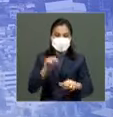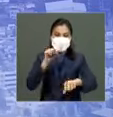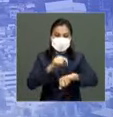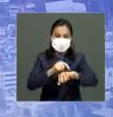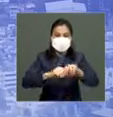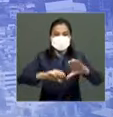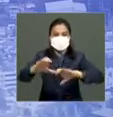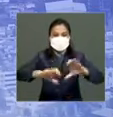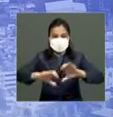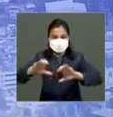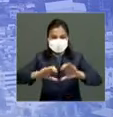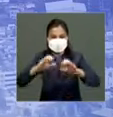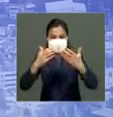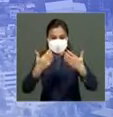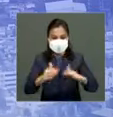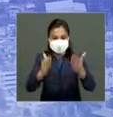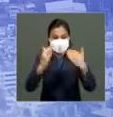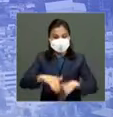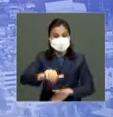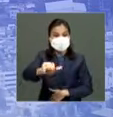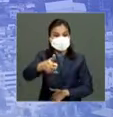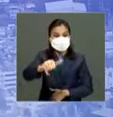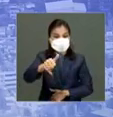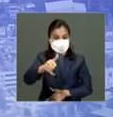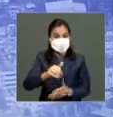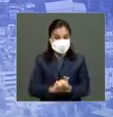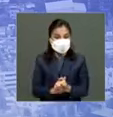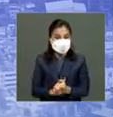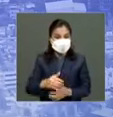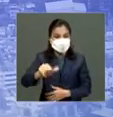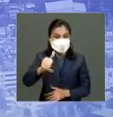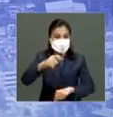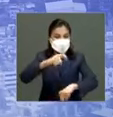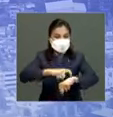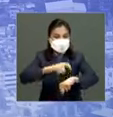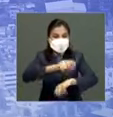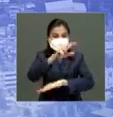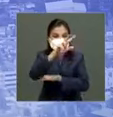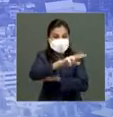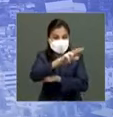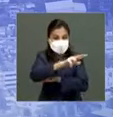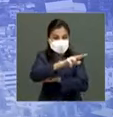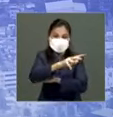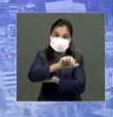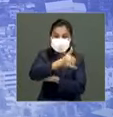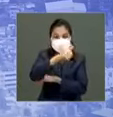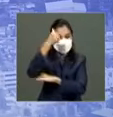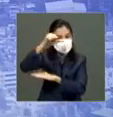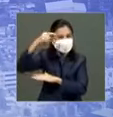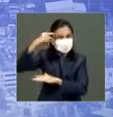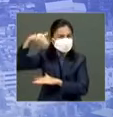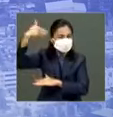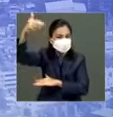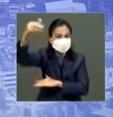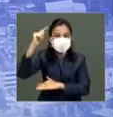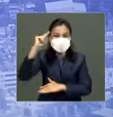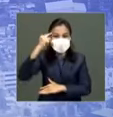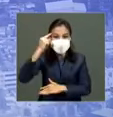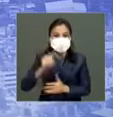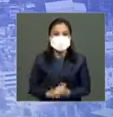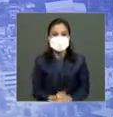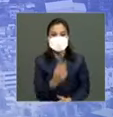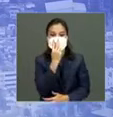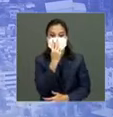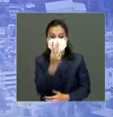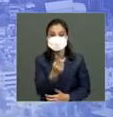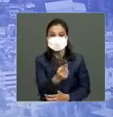ครับแล้วก็ในบางวันสักประมาณบ่าย3โมงนะครับซึ่งเดิมเนี่ยก็จะเป็นเวลาที่ท่านจะเห็นมีการถ่